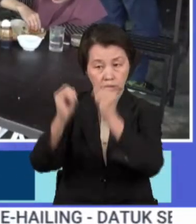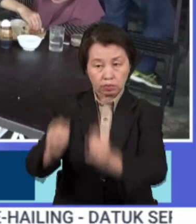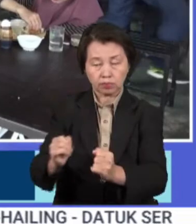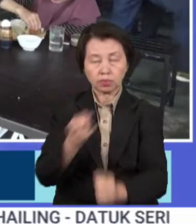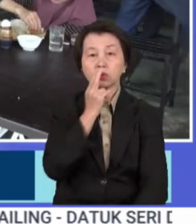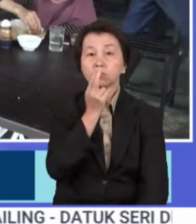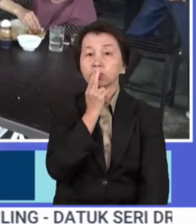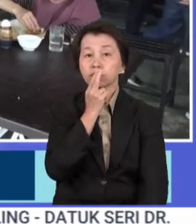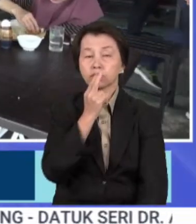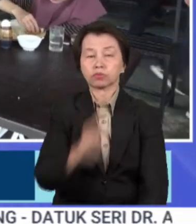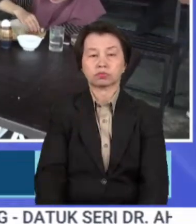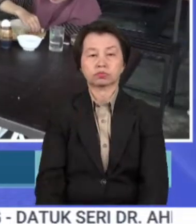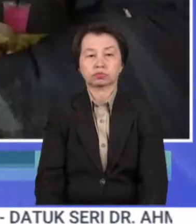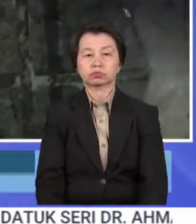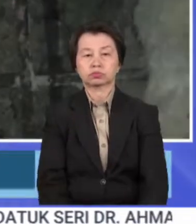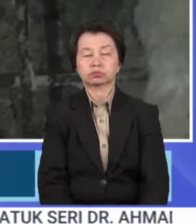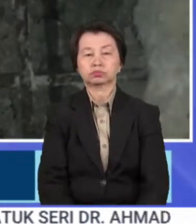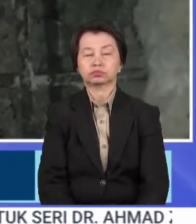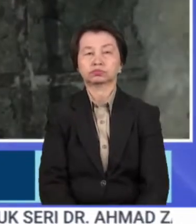merokok.